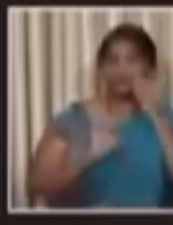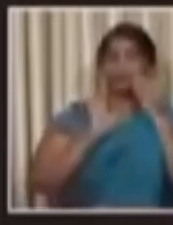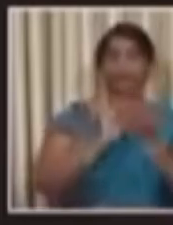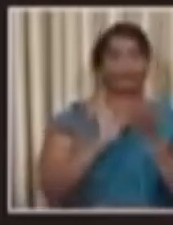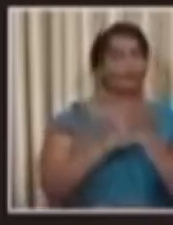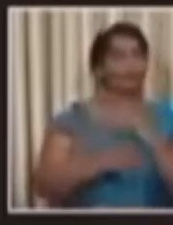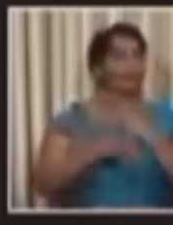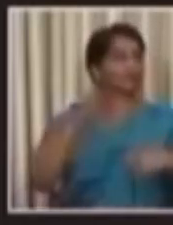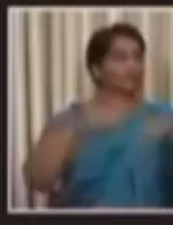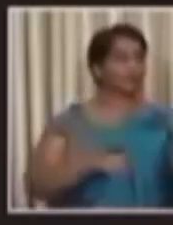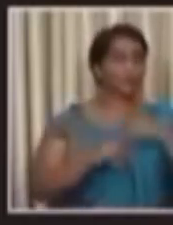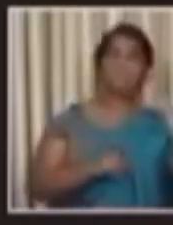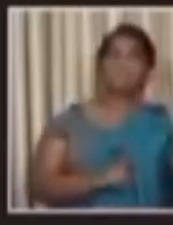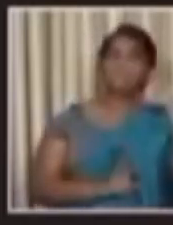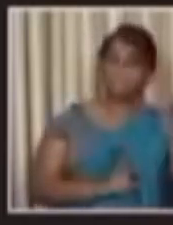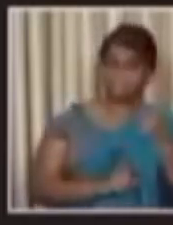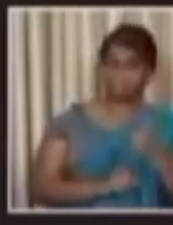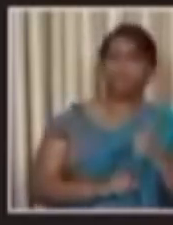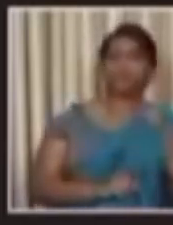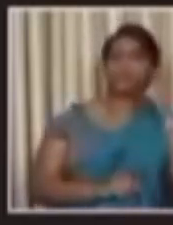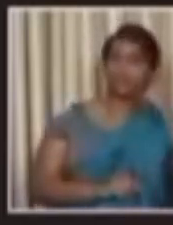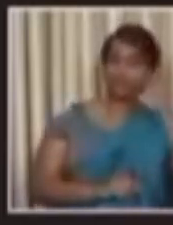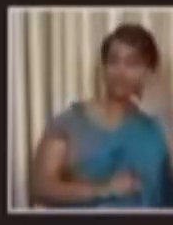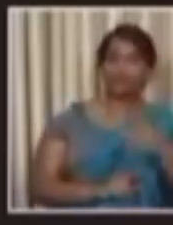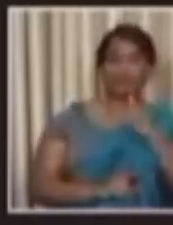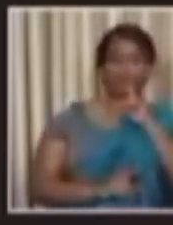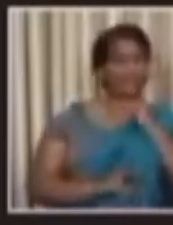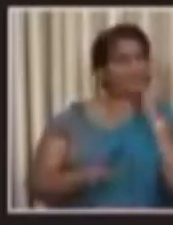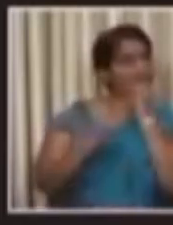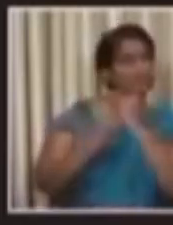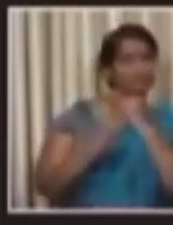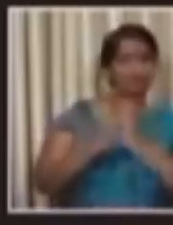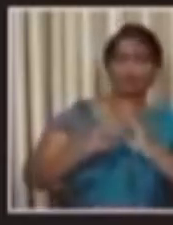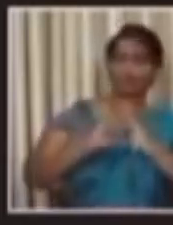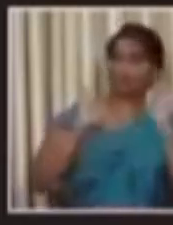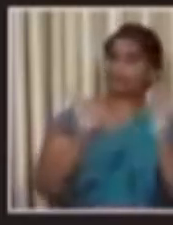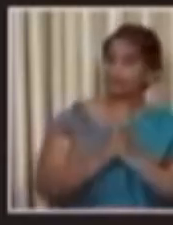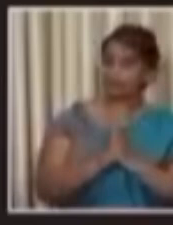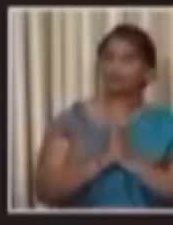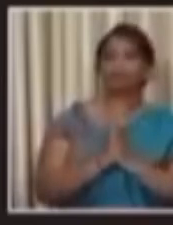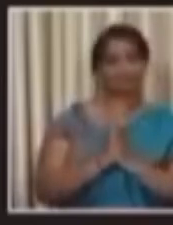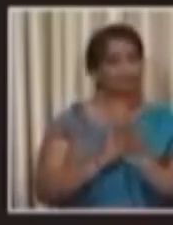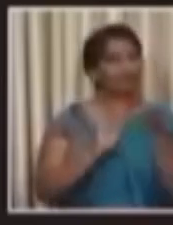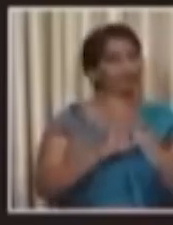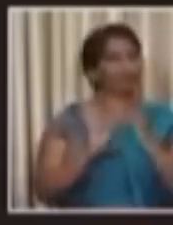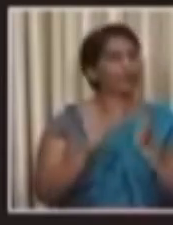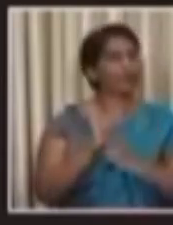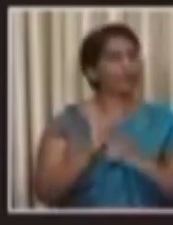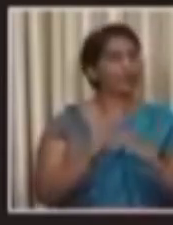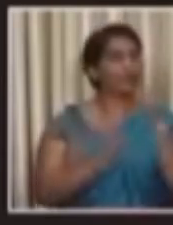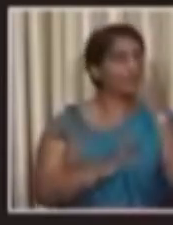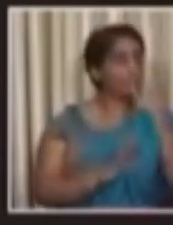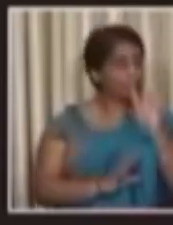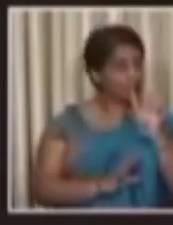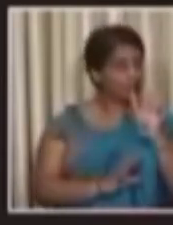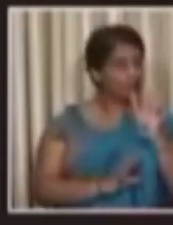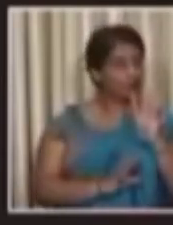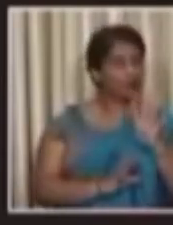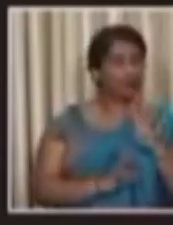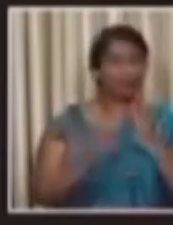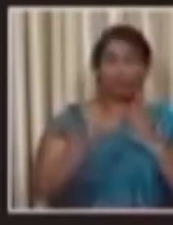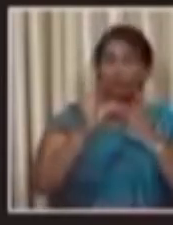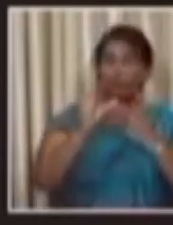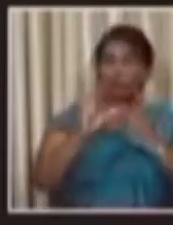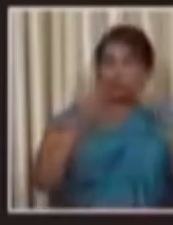දුන්නා පහුගිය මැතිවරණ ප්‍රතිඵලයෙන්. ඔබතුමාලා නගන විවේචන චෝදනා වලට පහුගිය නොවැම්බර් 14 වෙනිදා